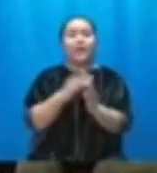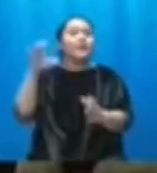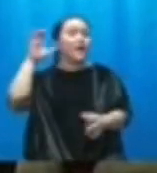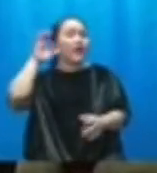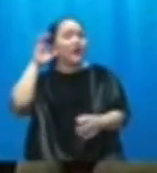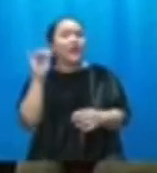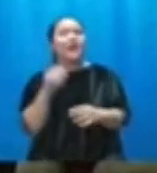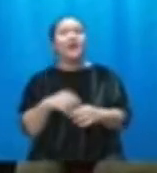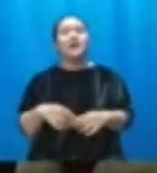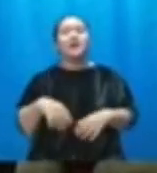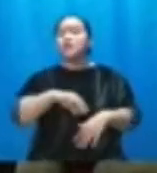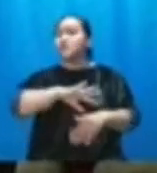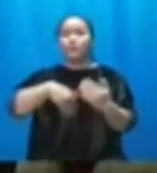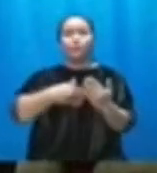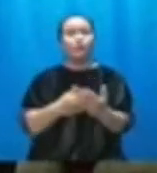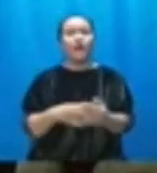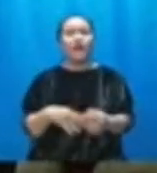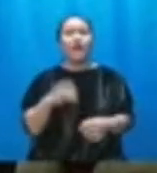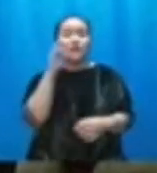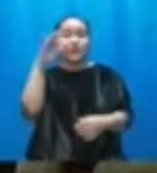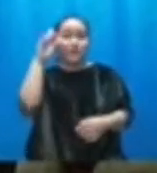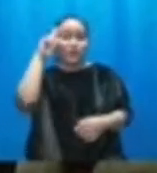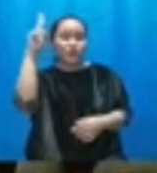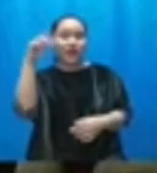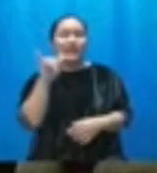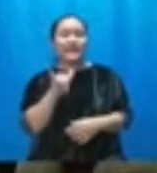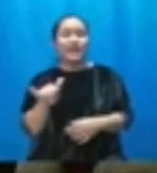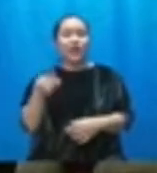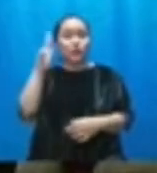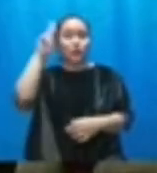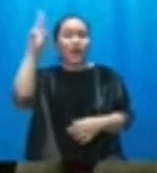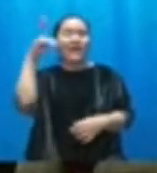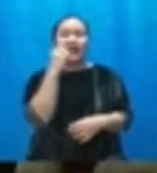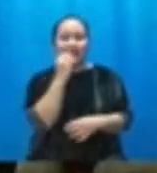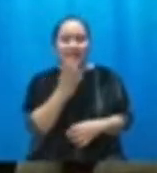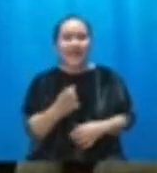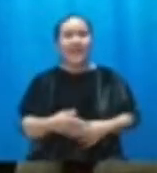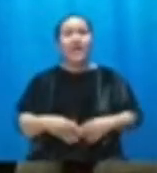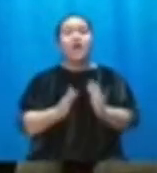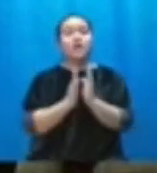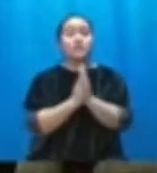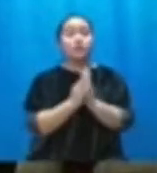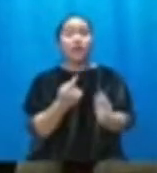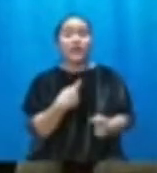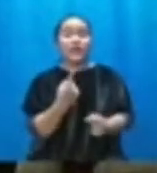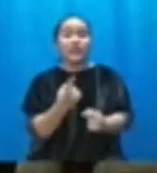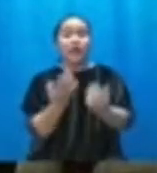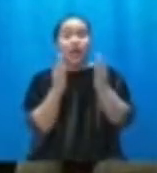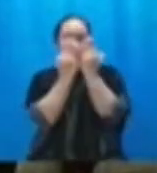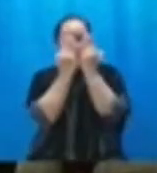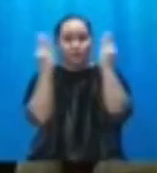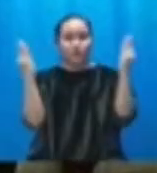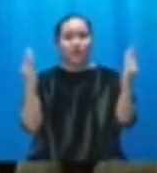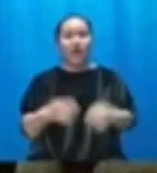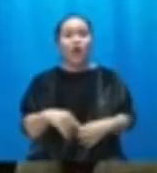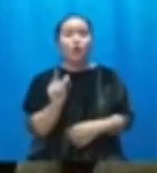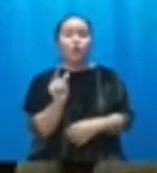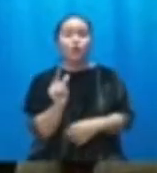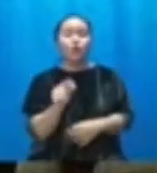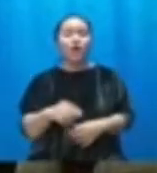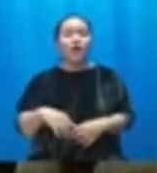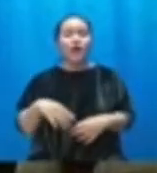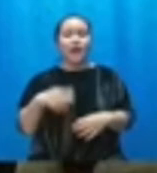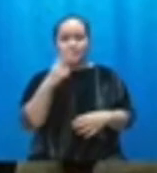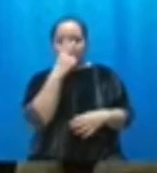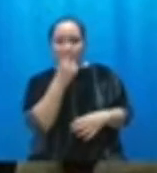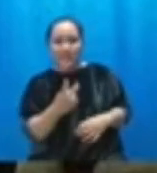Tuhan melalui telinga hati kita Hai Semoga kitapun bisa terbuka untuk melihat karya